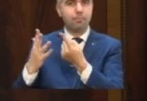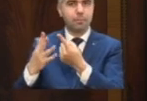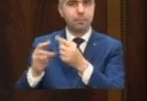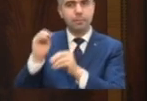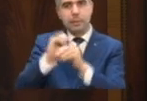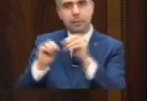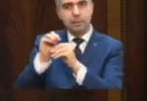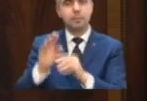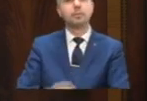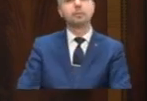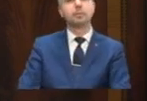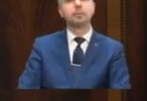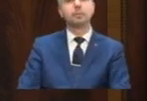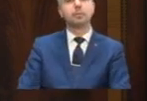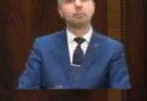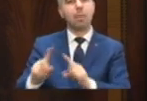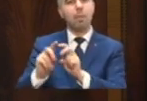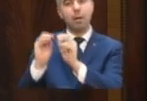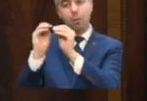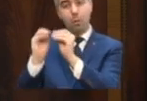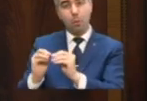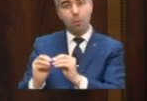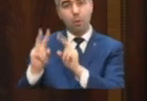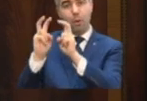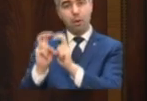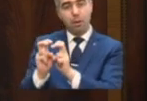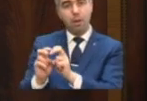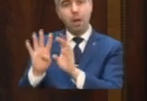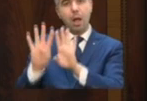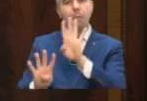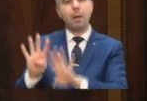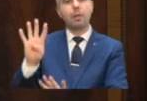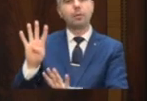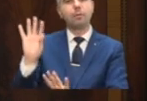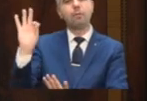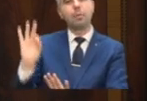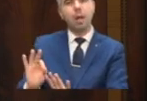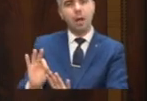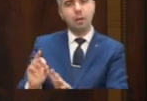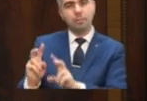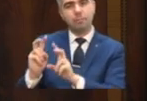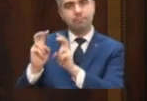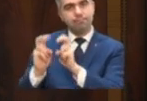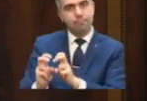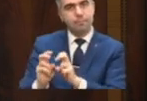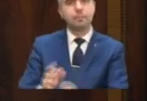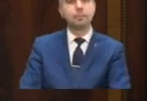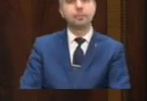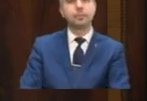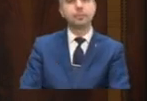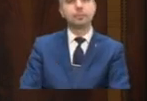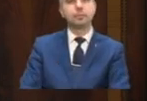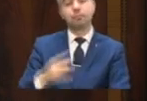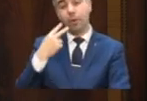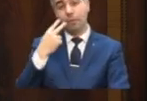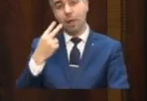الطائرات اللي تراجع ب 14% في هذه الشهور الأخيرة. ولكن ملي كنجيو